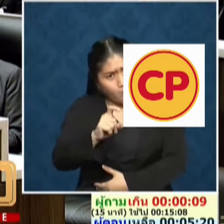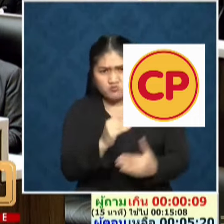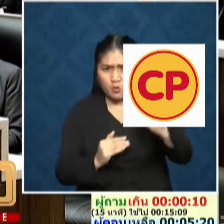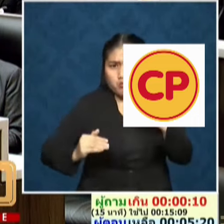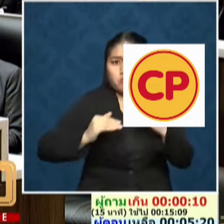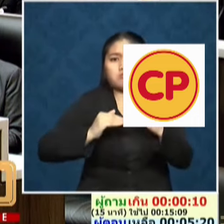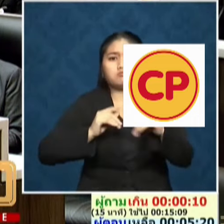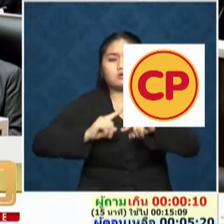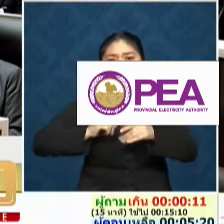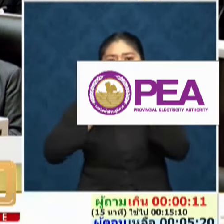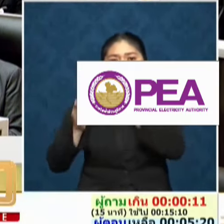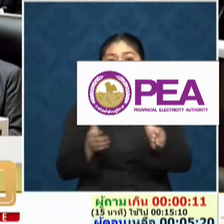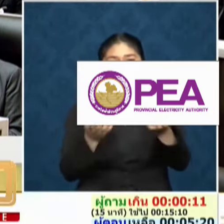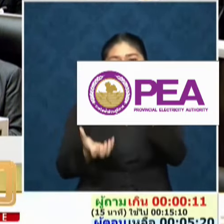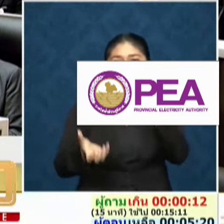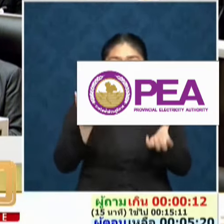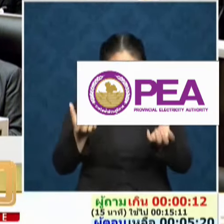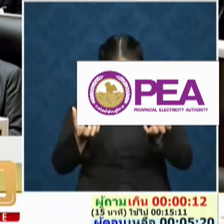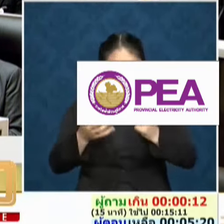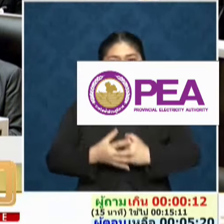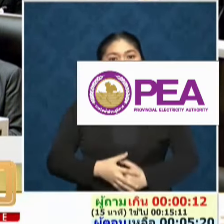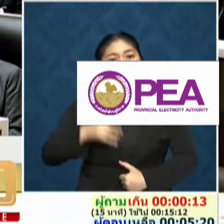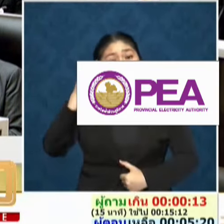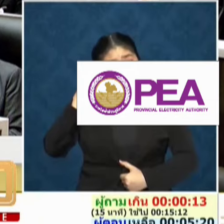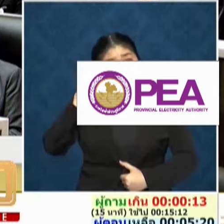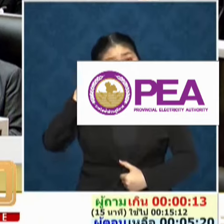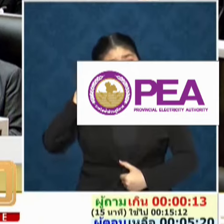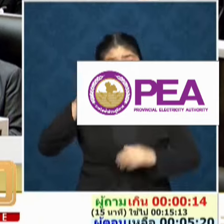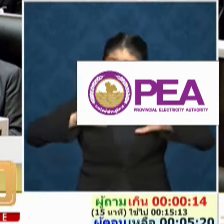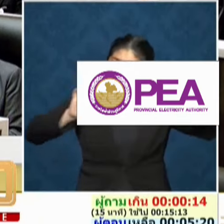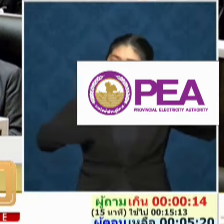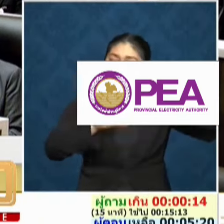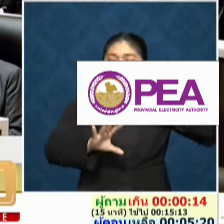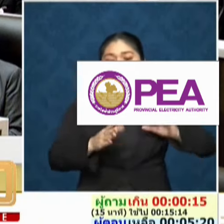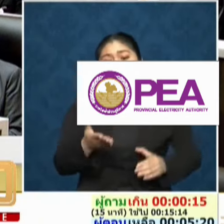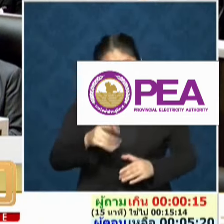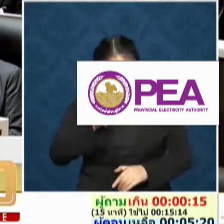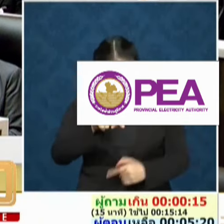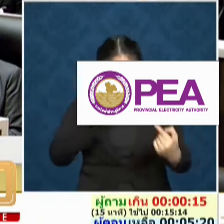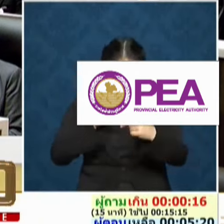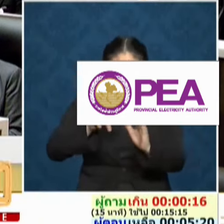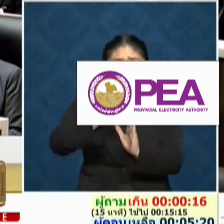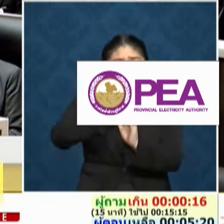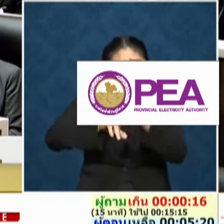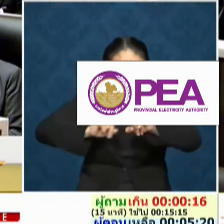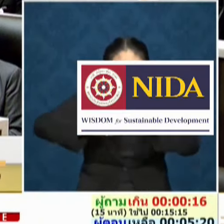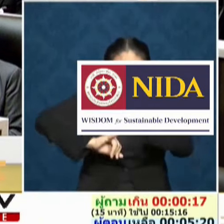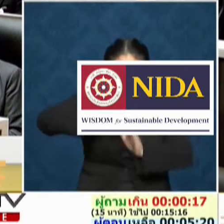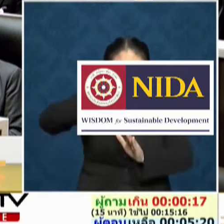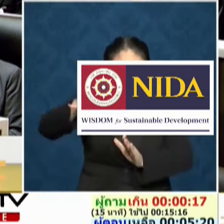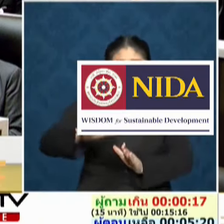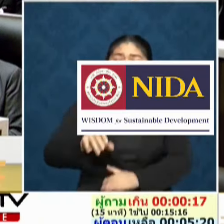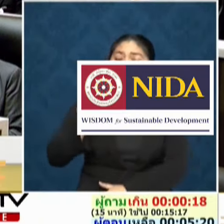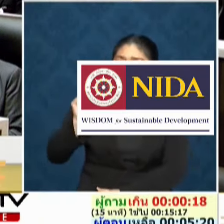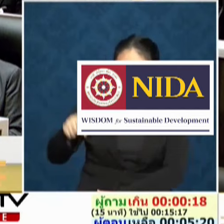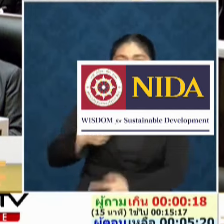เสมอภาคเท่าเทียมกันในกระบวนการยุติธรรมครับรัฐบาลอาจจะบอกว่าเฮ้ยเรื่องนี้ถูกต้องตามระเบียบทุกอย่างครับแน่นอนครับ